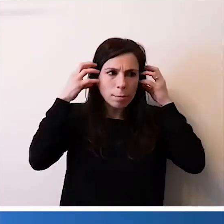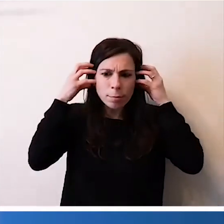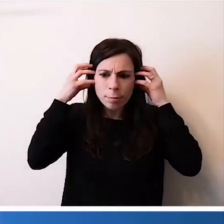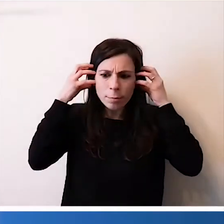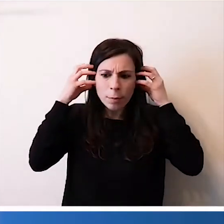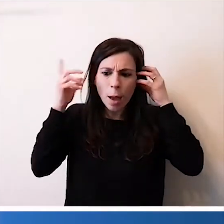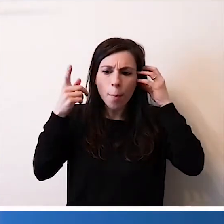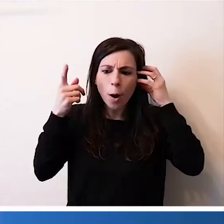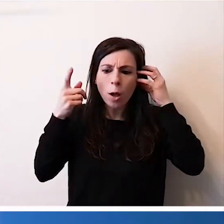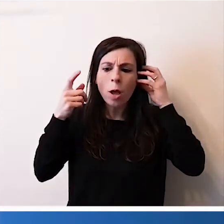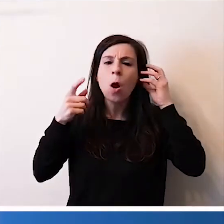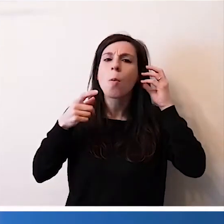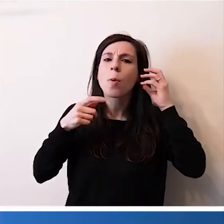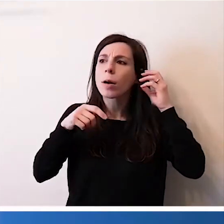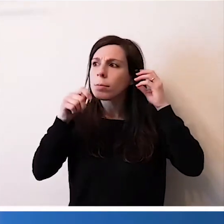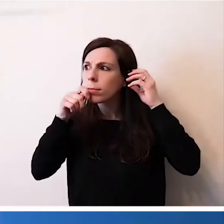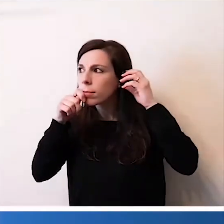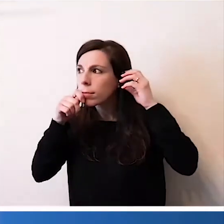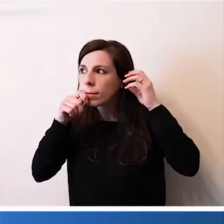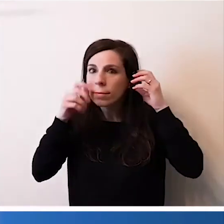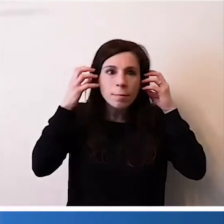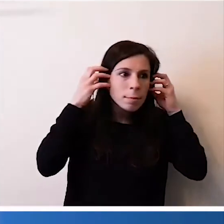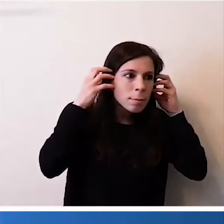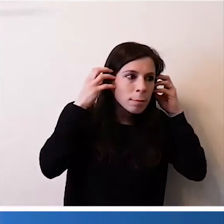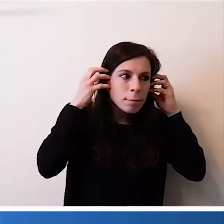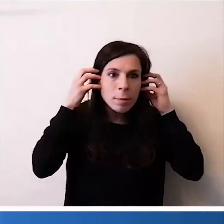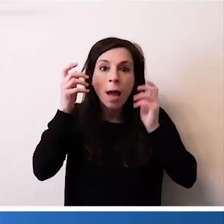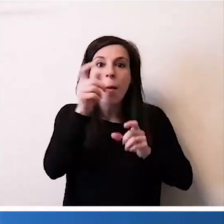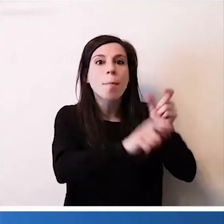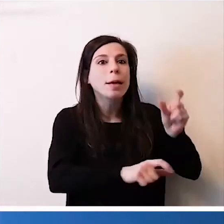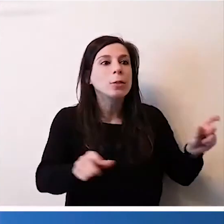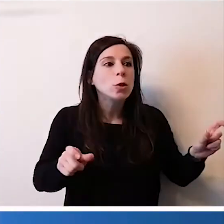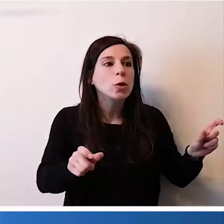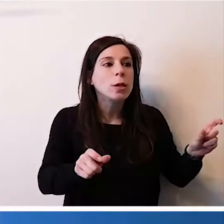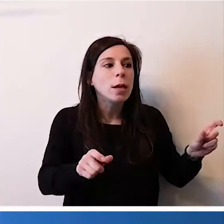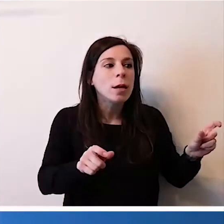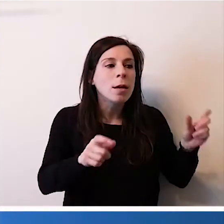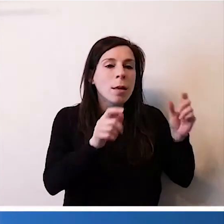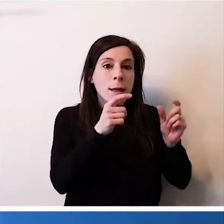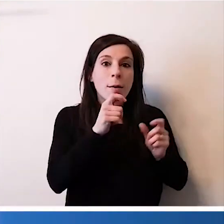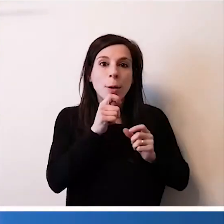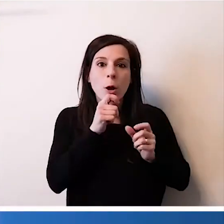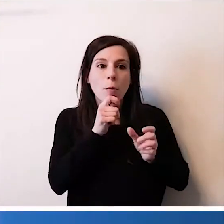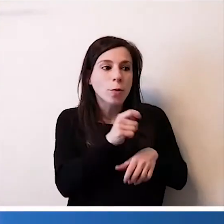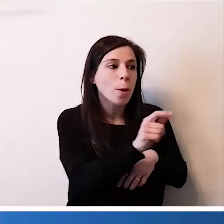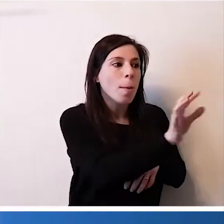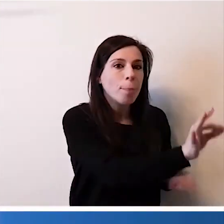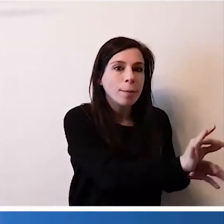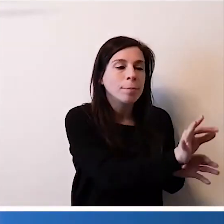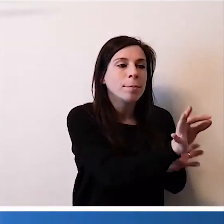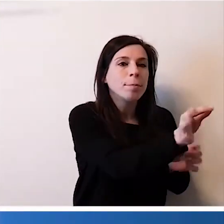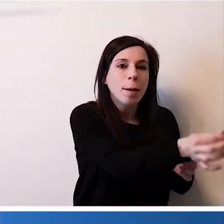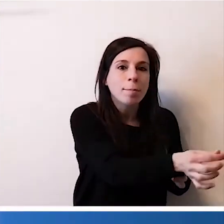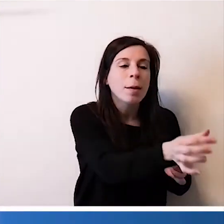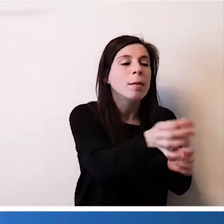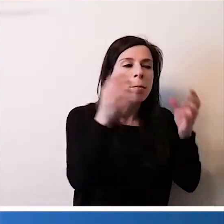questo qui vai in giro e l'attacchi alle persone e senti cosa pensano, così